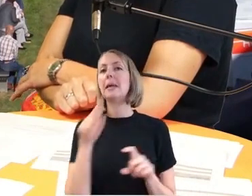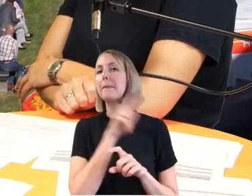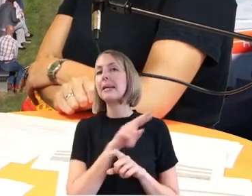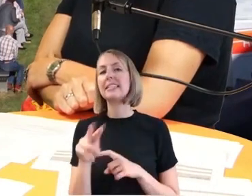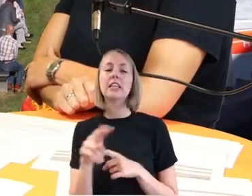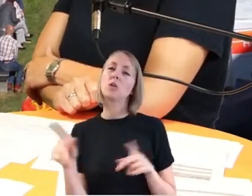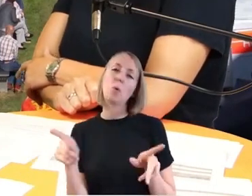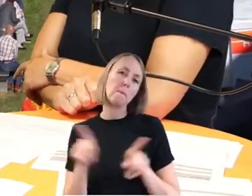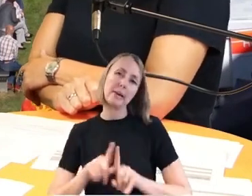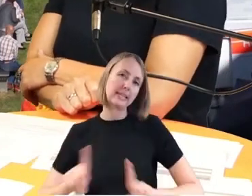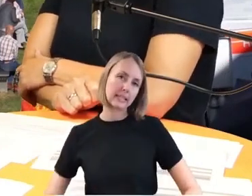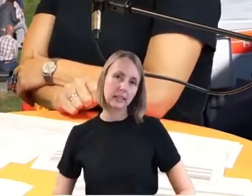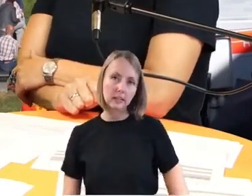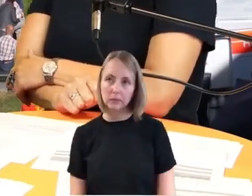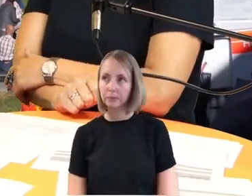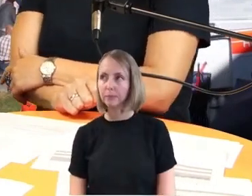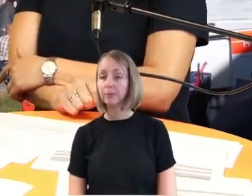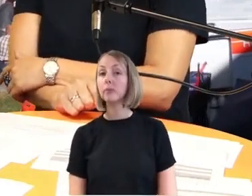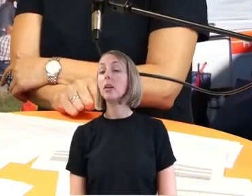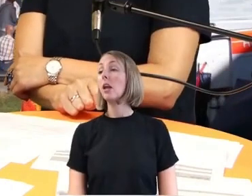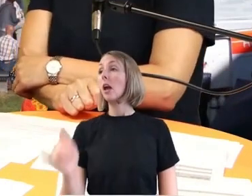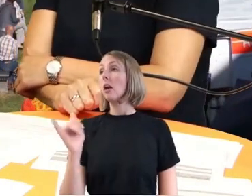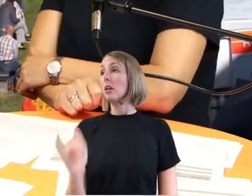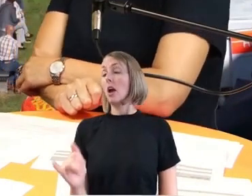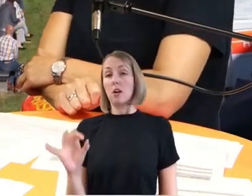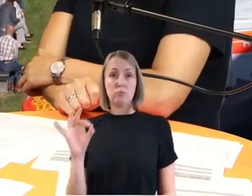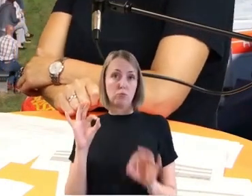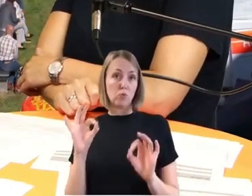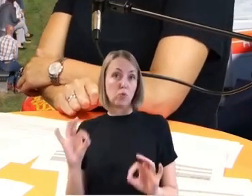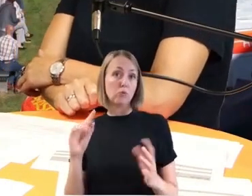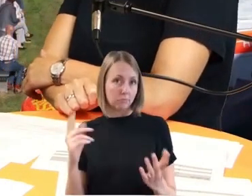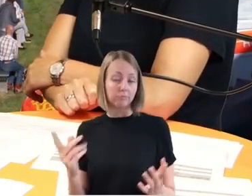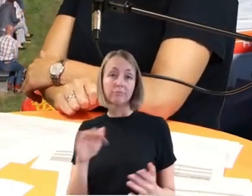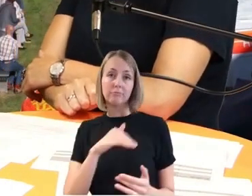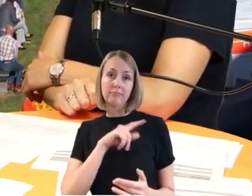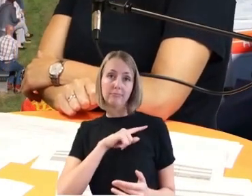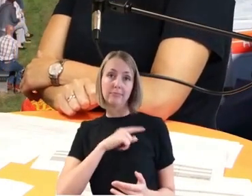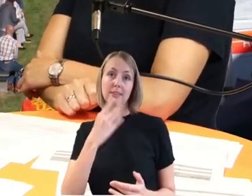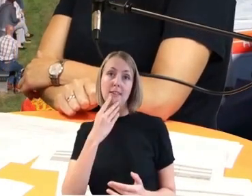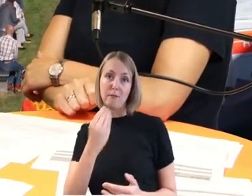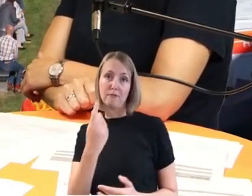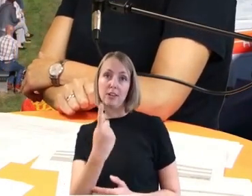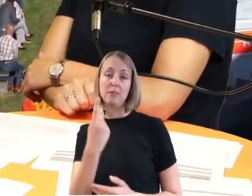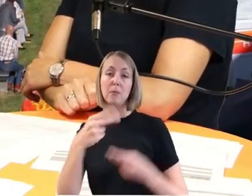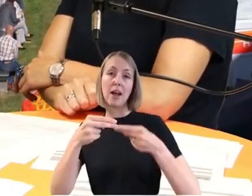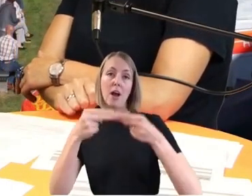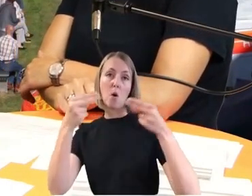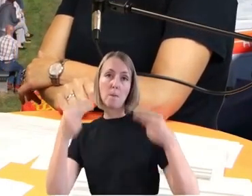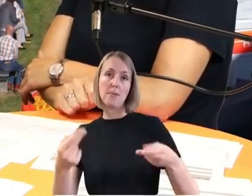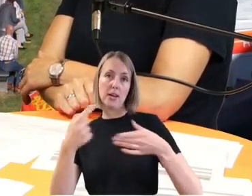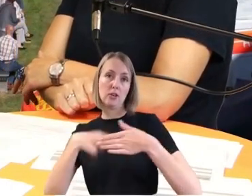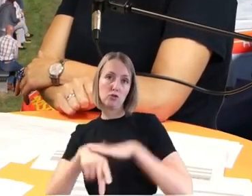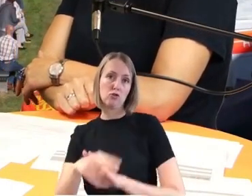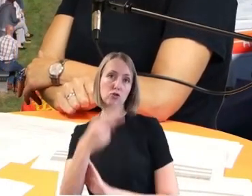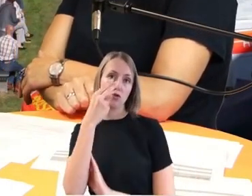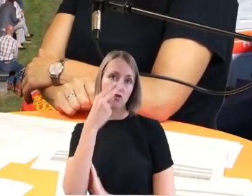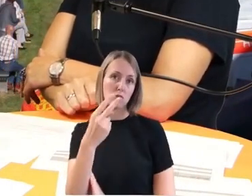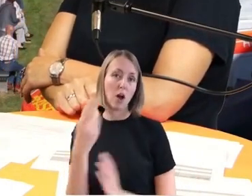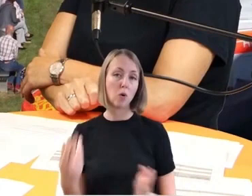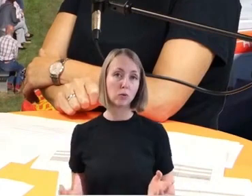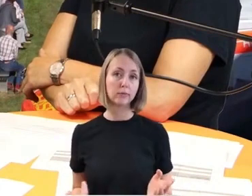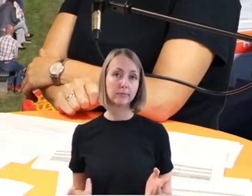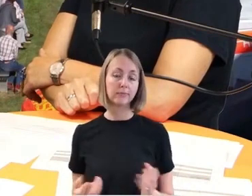nicht. Ja, dann würde ich in dem Fall empfehlen, wirklich auch mal auf der Website nach